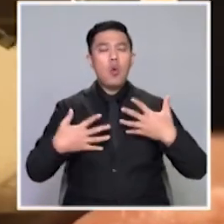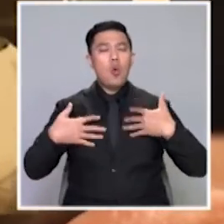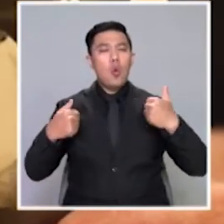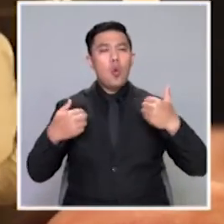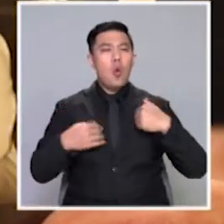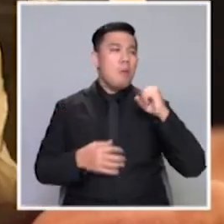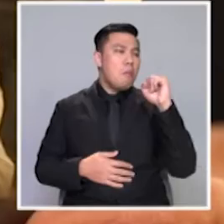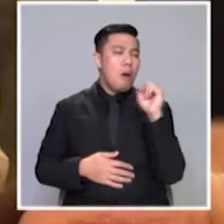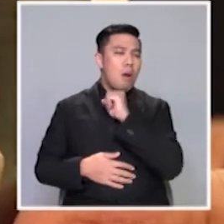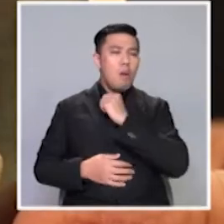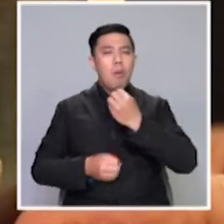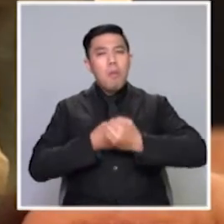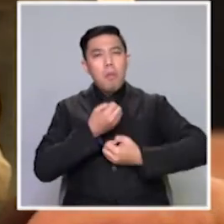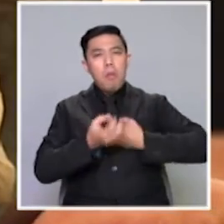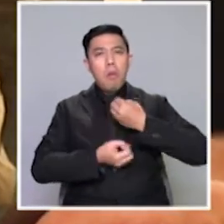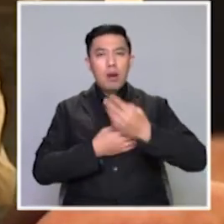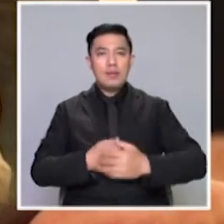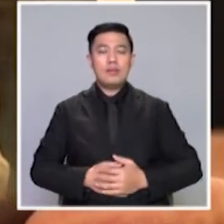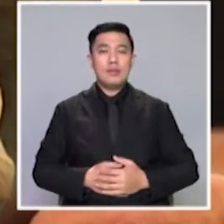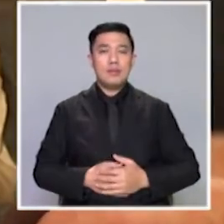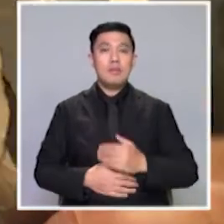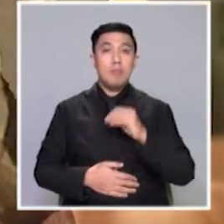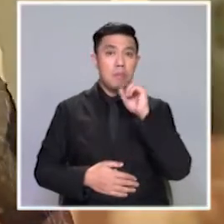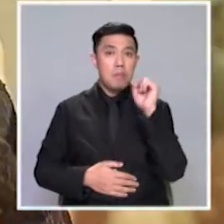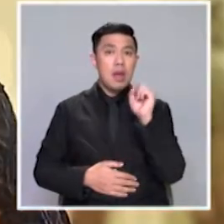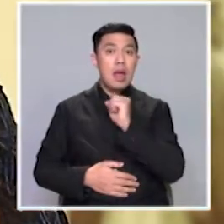ที่ได้ขับร้องออกมา โ